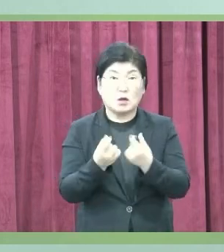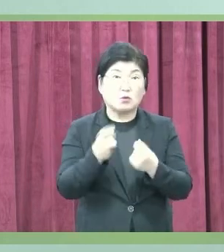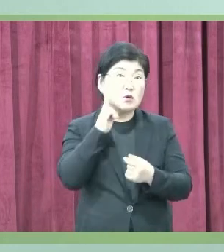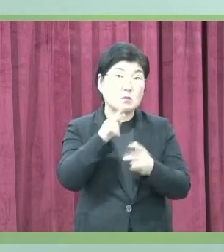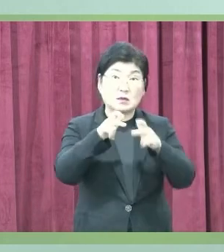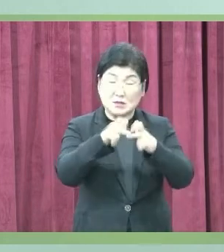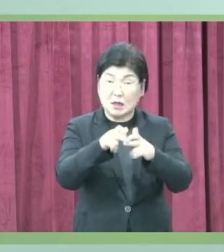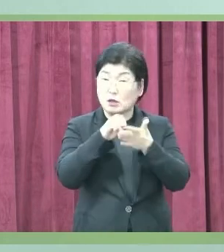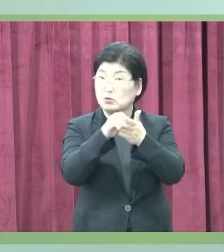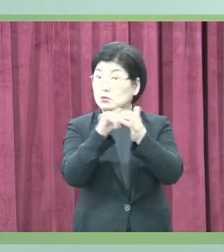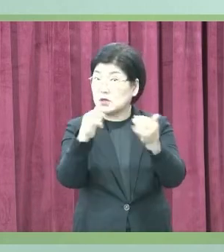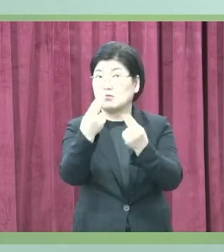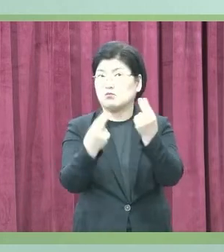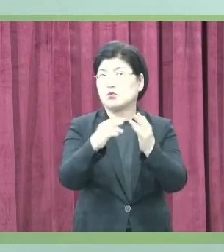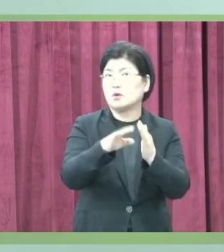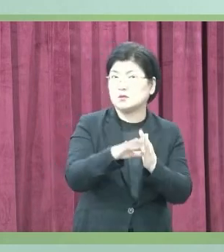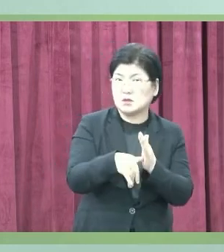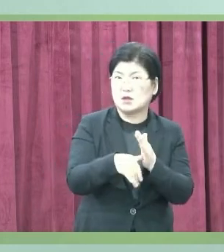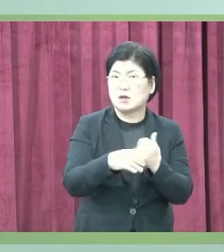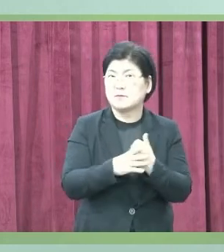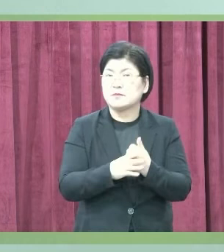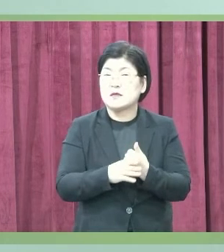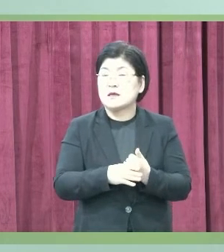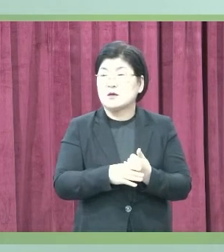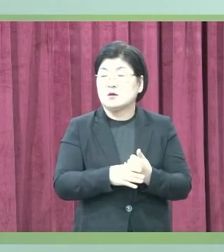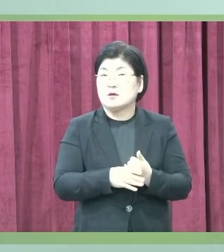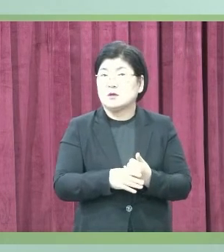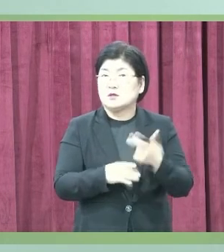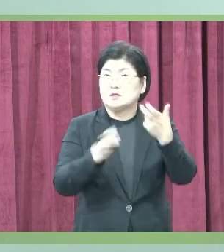우리나라 등록장애인 DB에서는 중증도 중환 장애인이